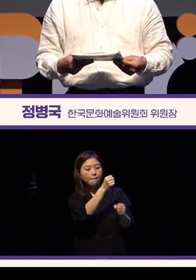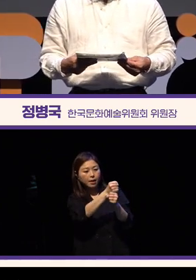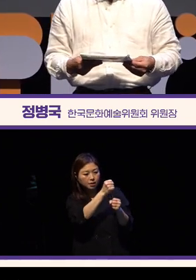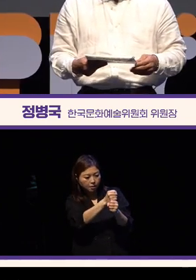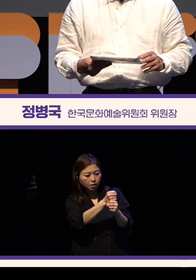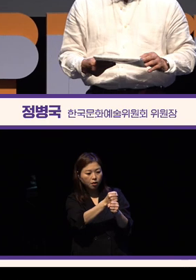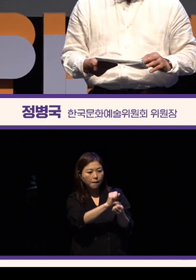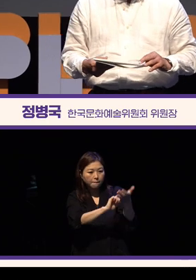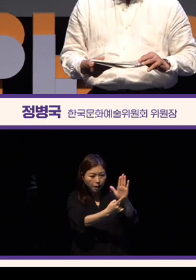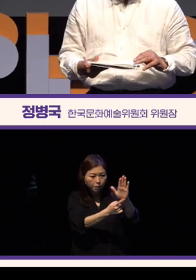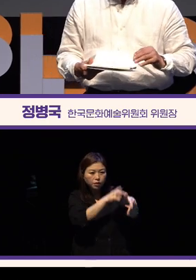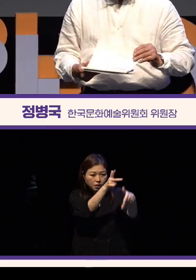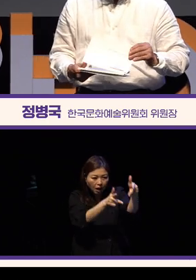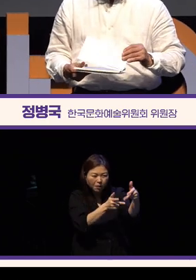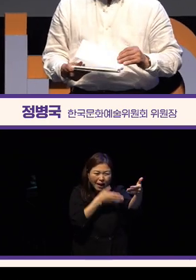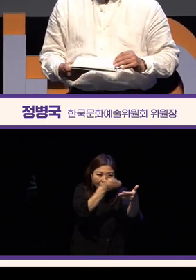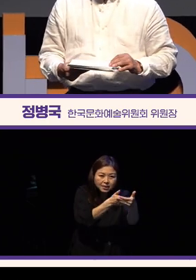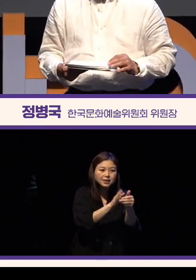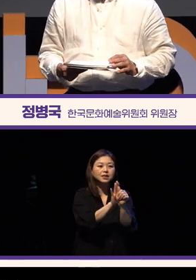그렇게 만들어봤습니다.